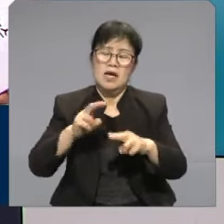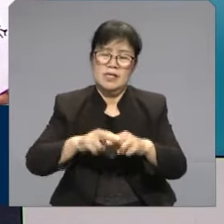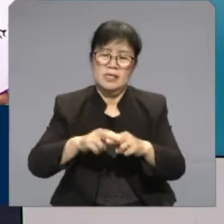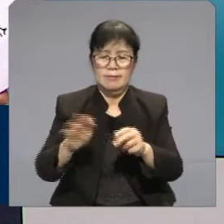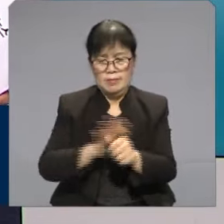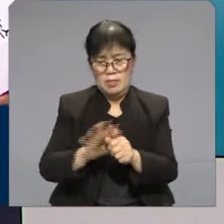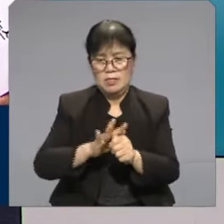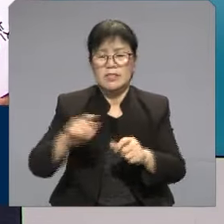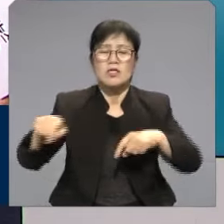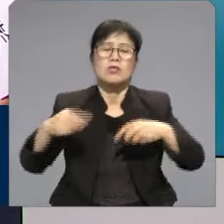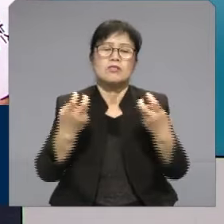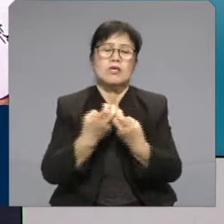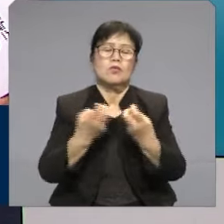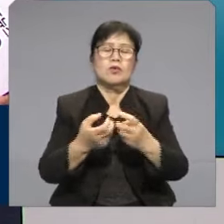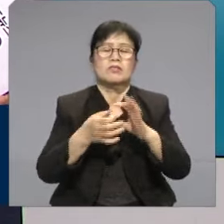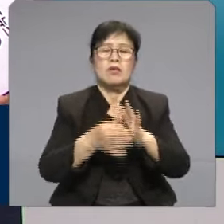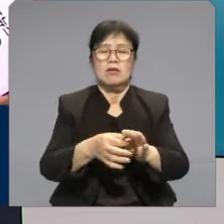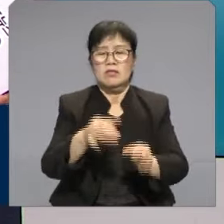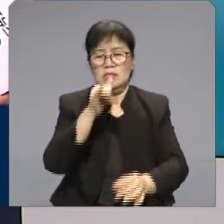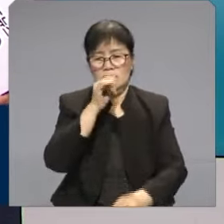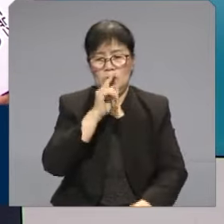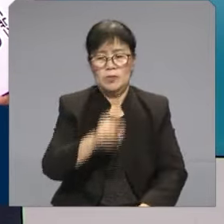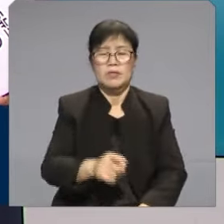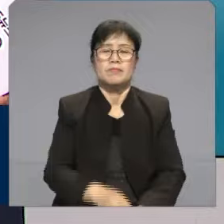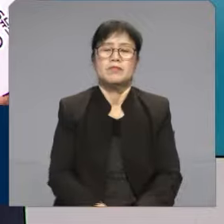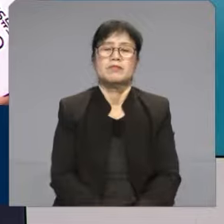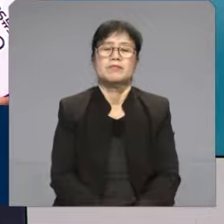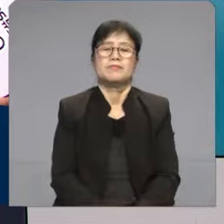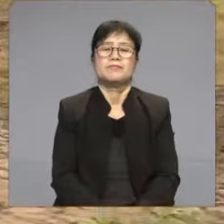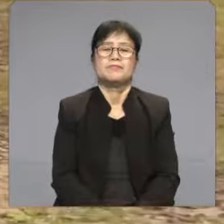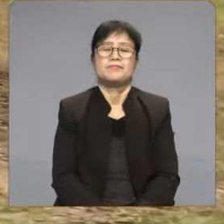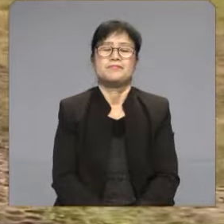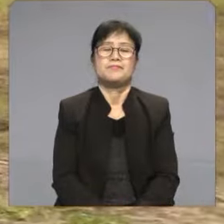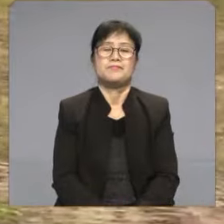무관치 않다는 분석입니다. 갈태웅 기자입니다.